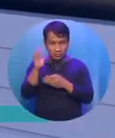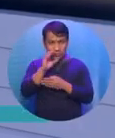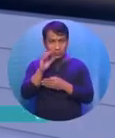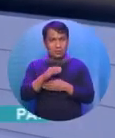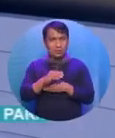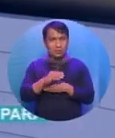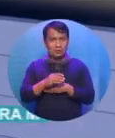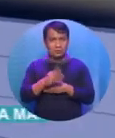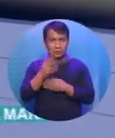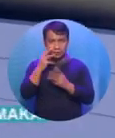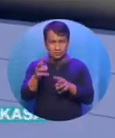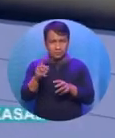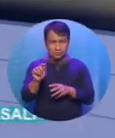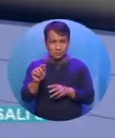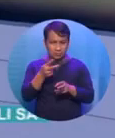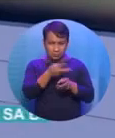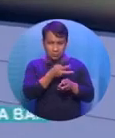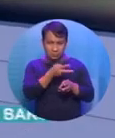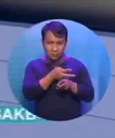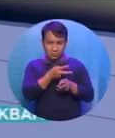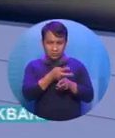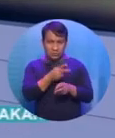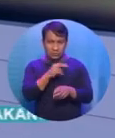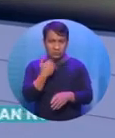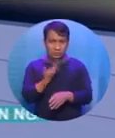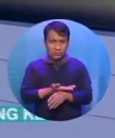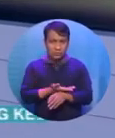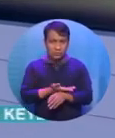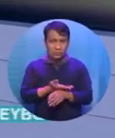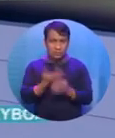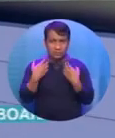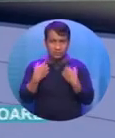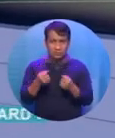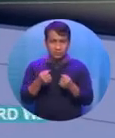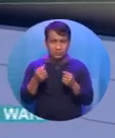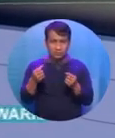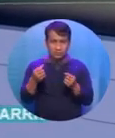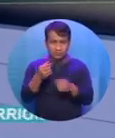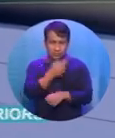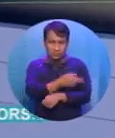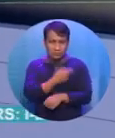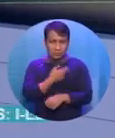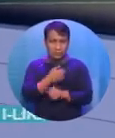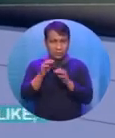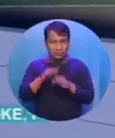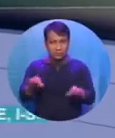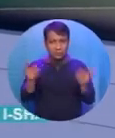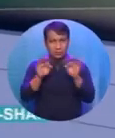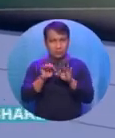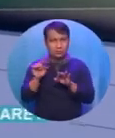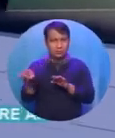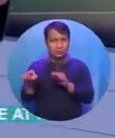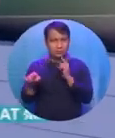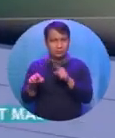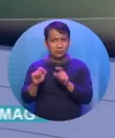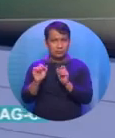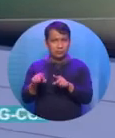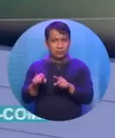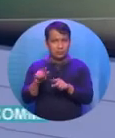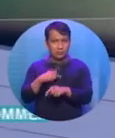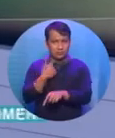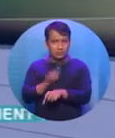eh paano nga siya makapanood ng TV? Nagbabantay siya ng anak niya na may malubhang sakit sa ospital at kailangan niya pumunta sa tindahan, bumili ng